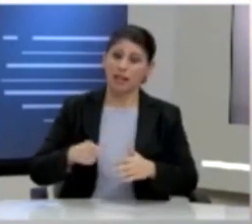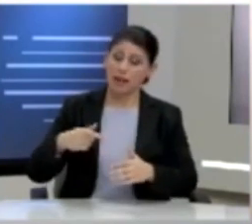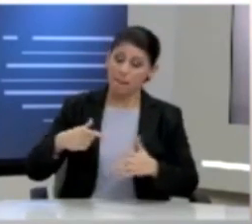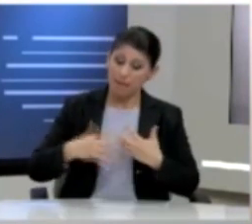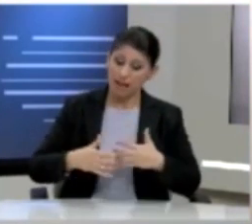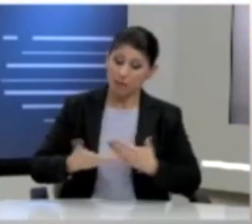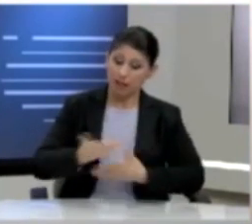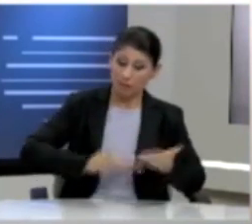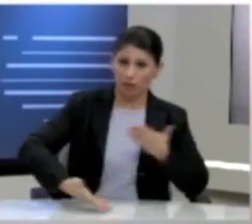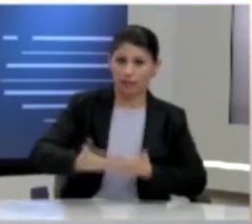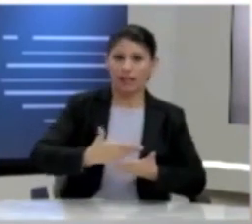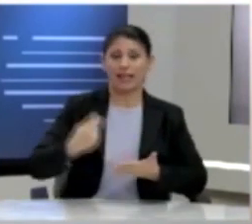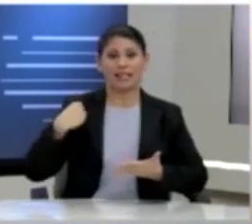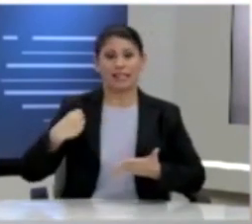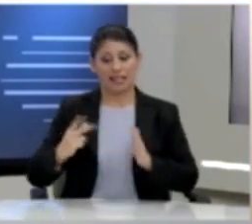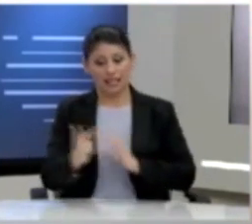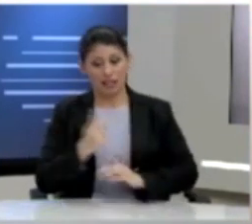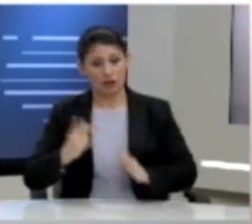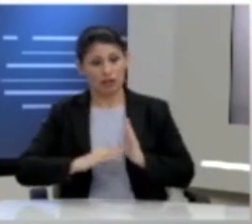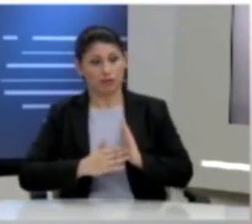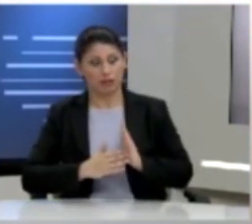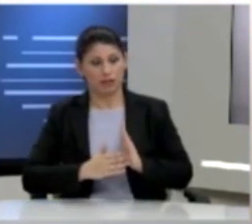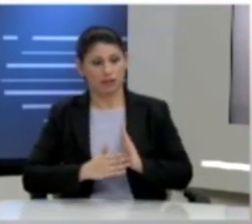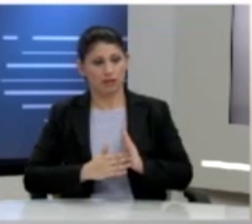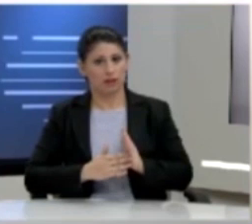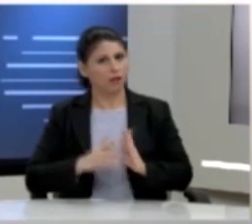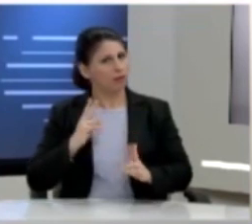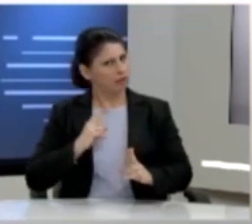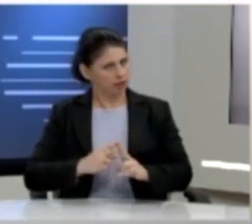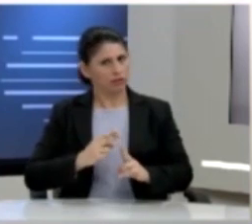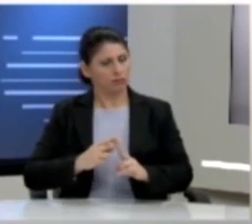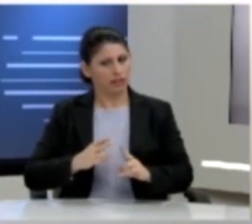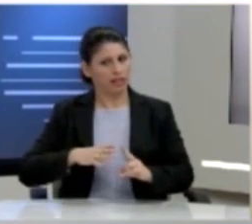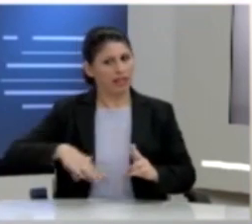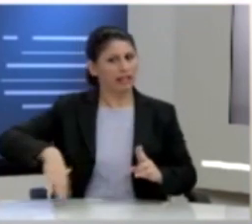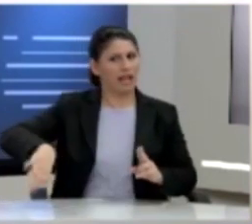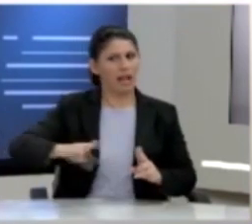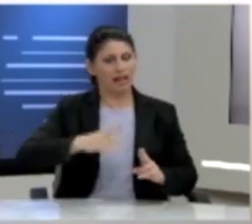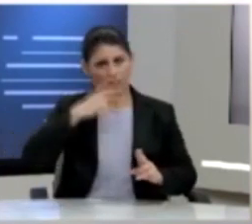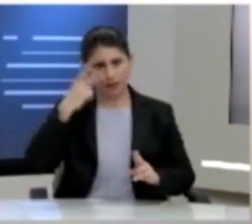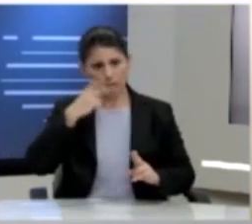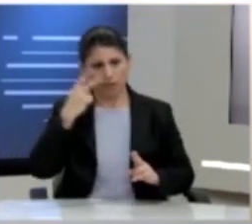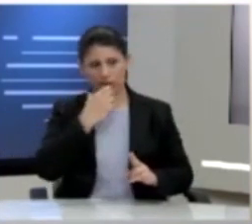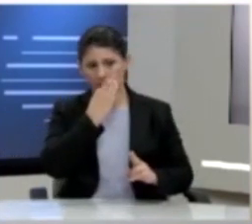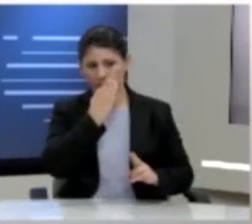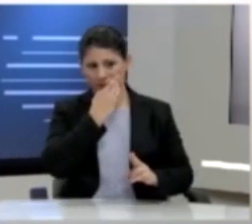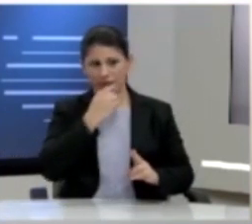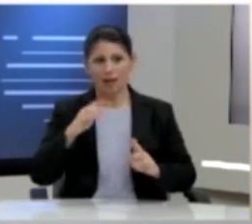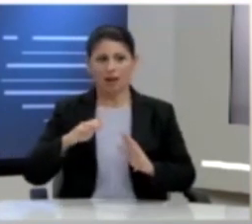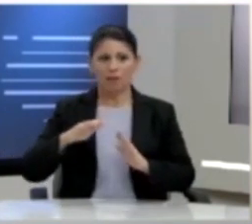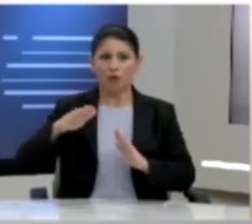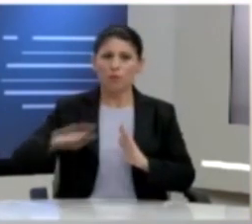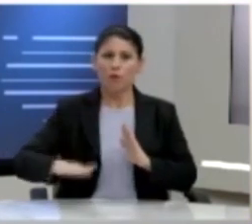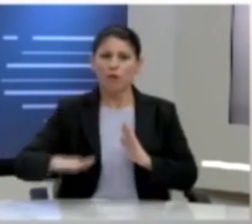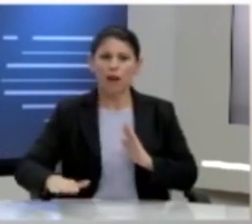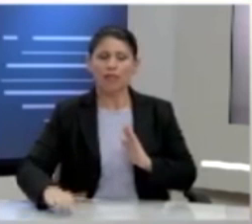μηχανισμό ανταποδοτικότητας για κοινωνικές υπηρεσίες κρίσιμες για τα λαϊκά δικαιώματα, που